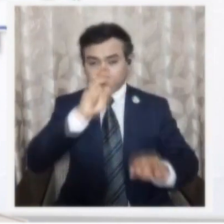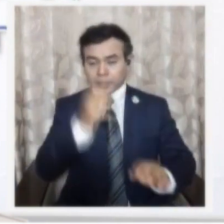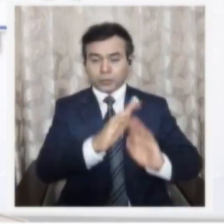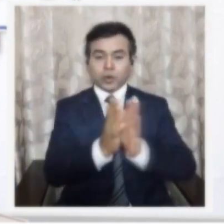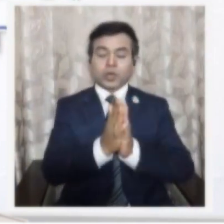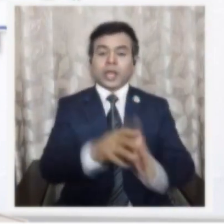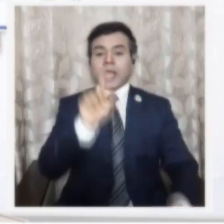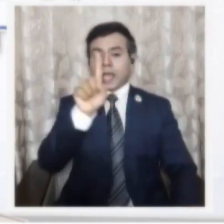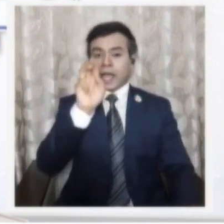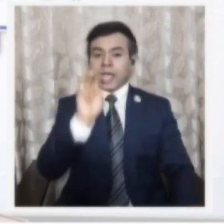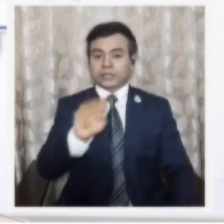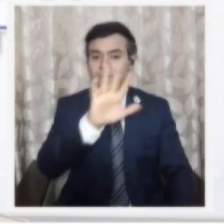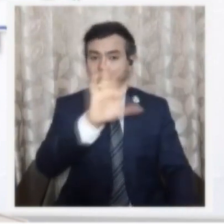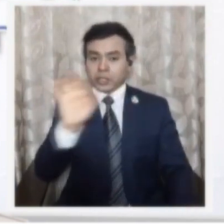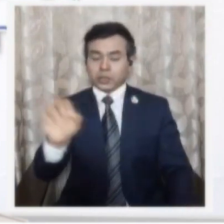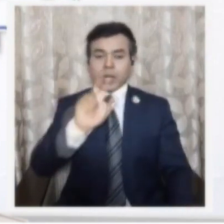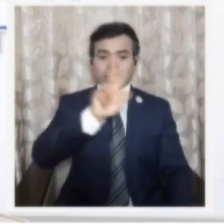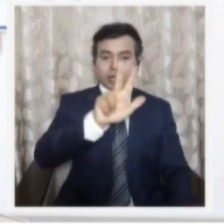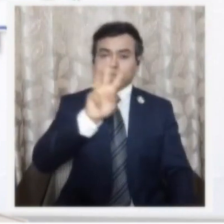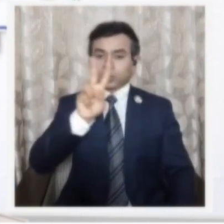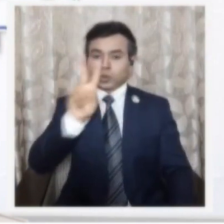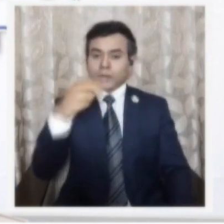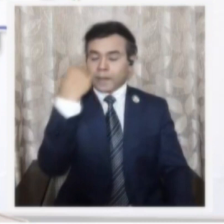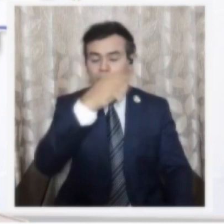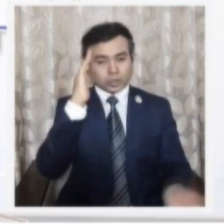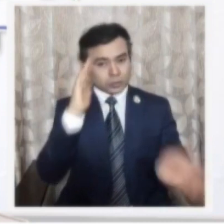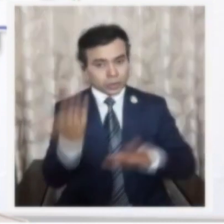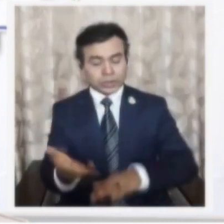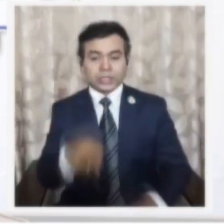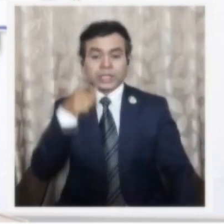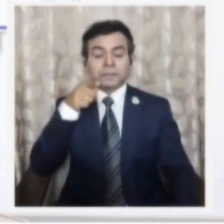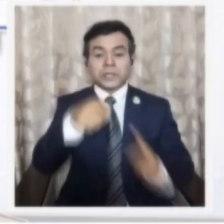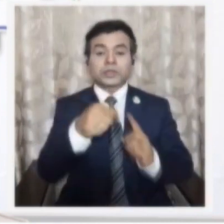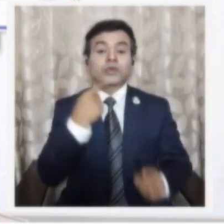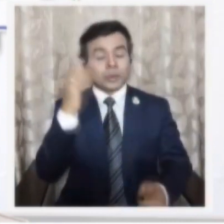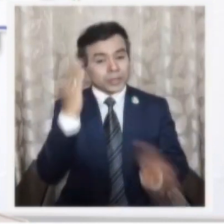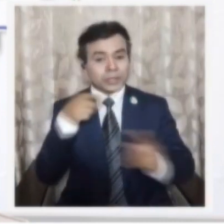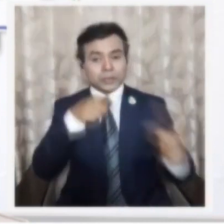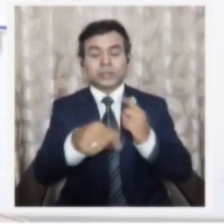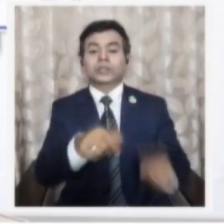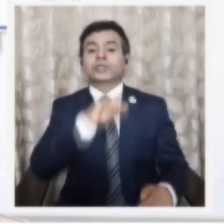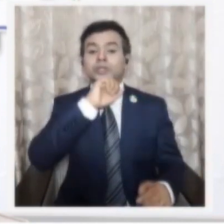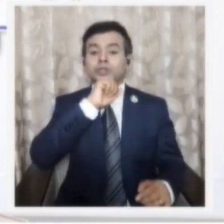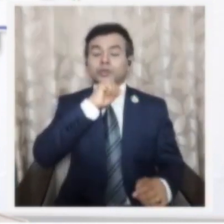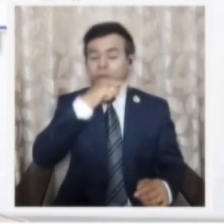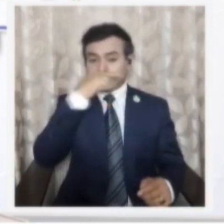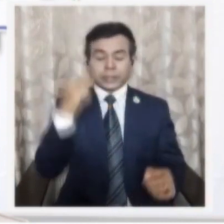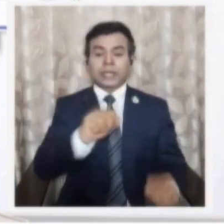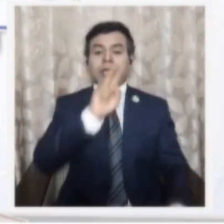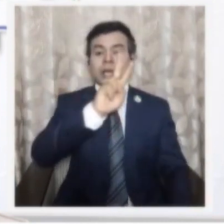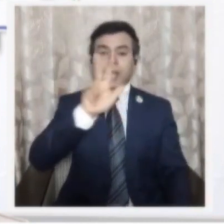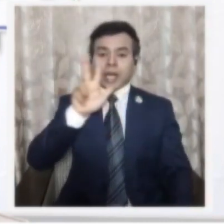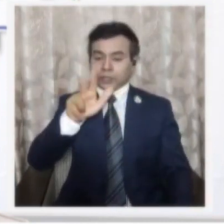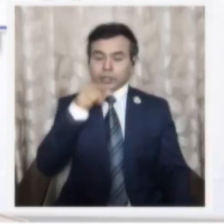হার 1.29%। এ পর্যন্ত মৃত্যুবরণ করেছেন 1,582 জন। যারা